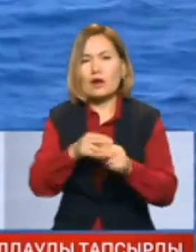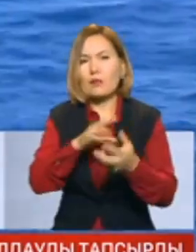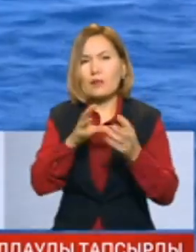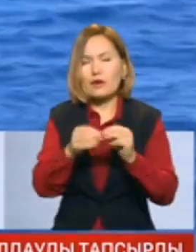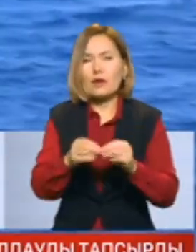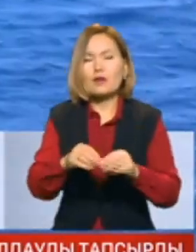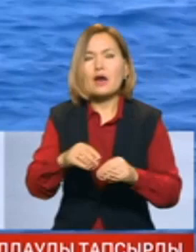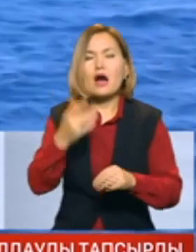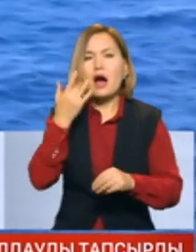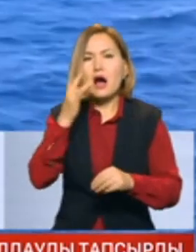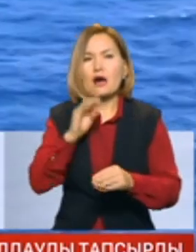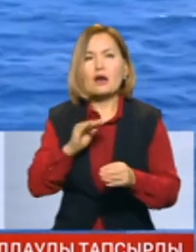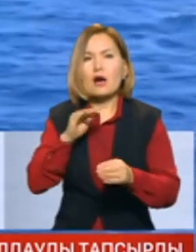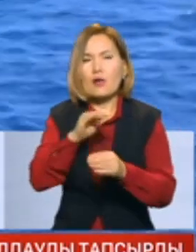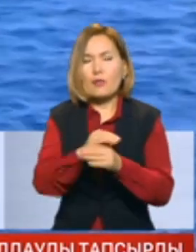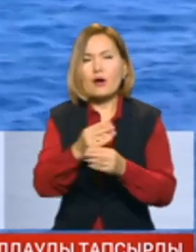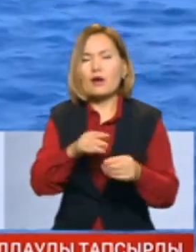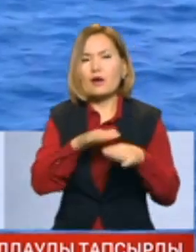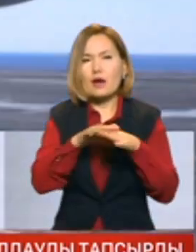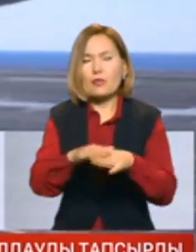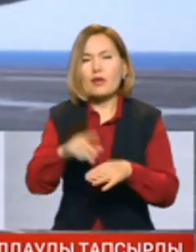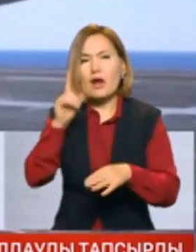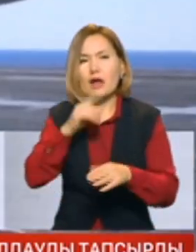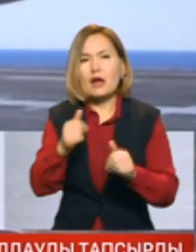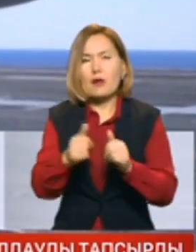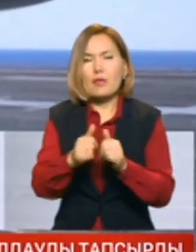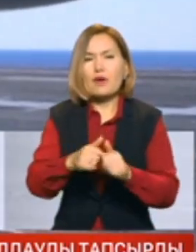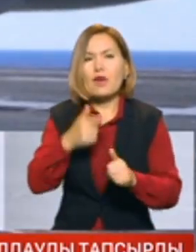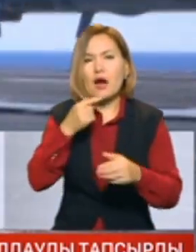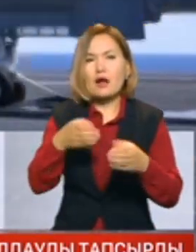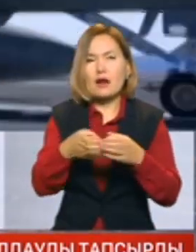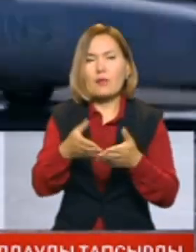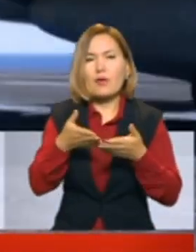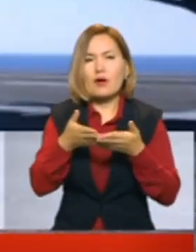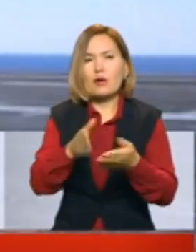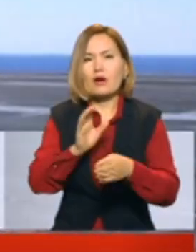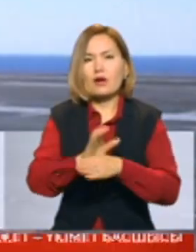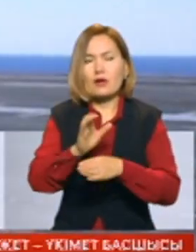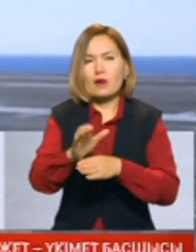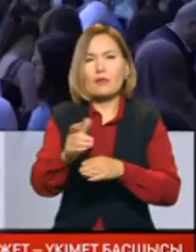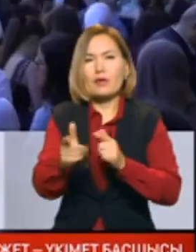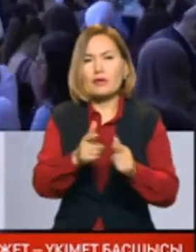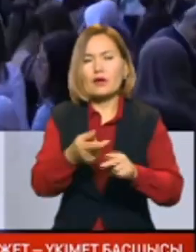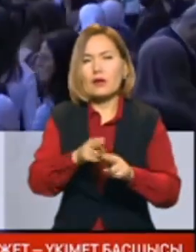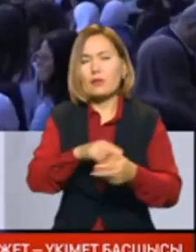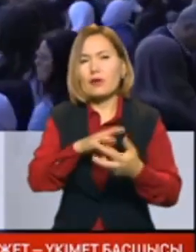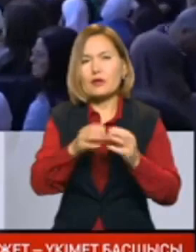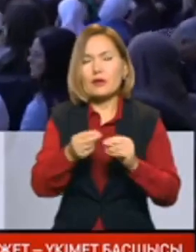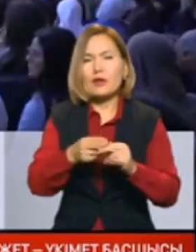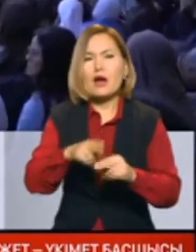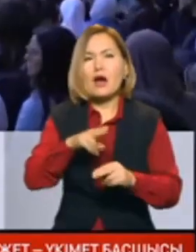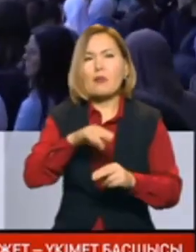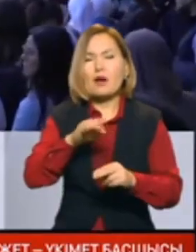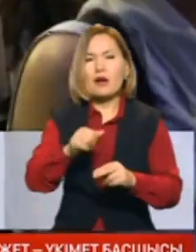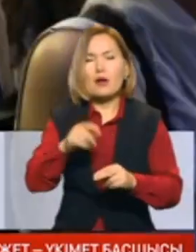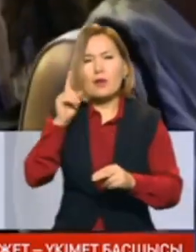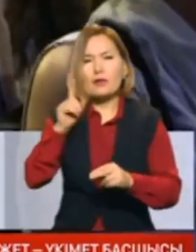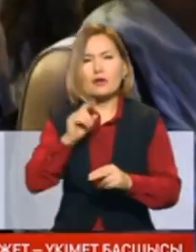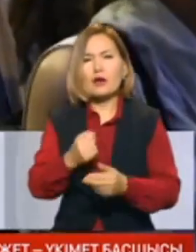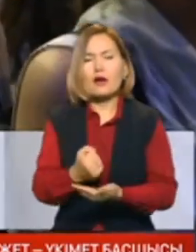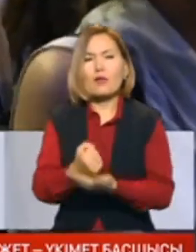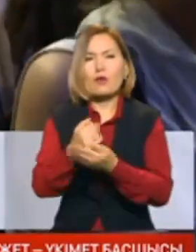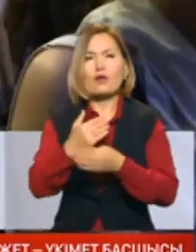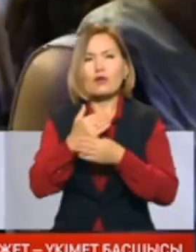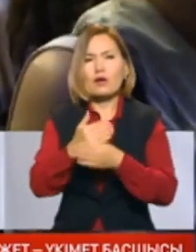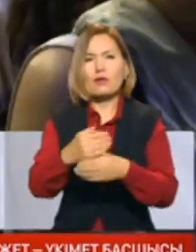қоса ақыш қосымша қару-жарақ, Израильге жақын маңға әскери кемелер жібере бастады. Әлемнің түрлі елінде Палестинаны Израильді қолдайтын